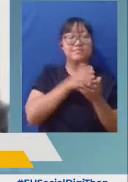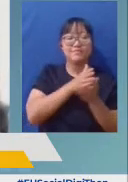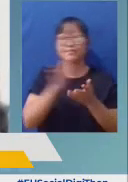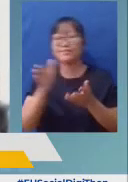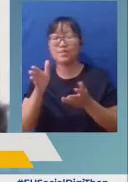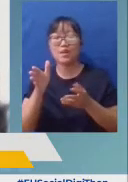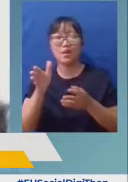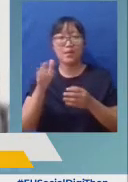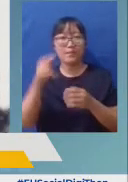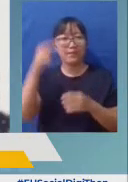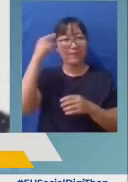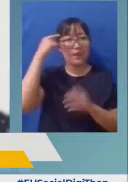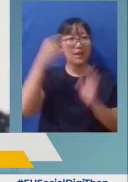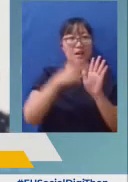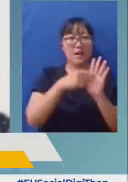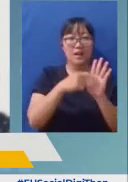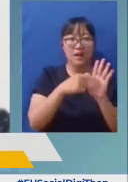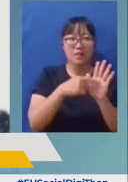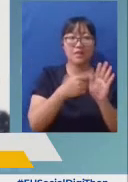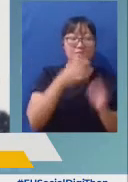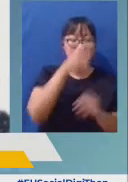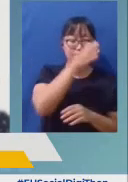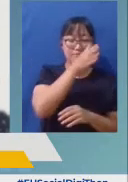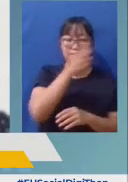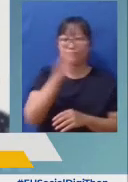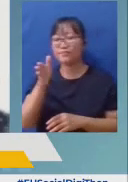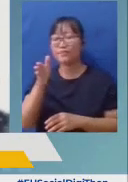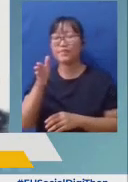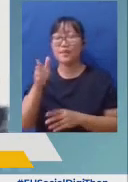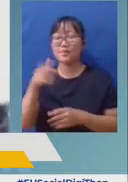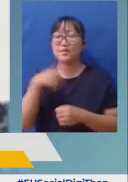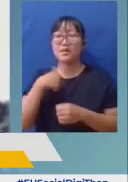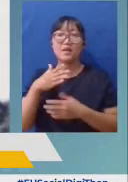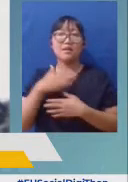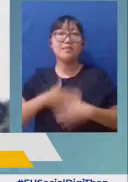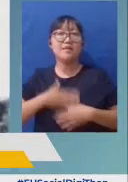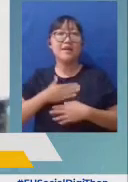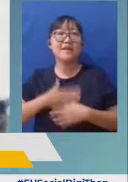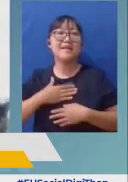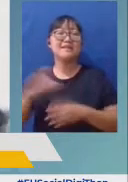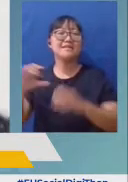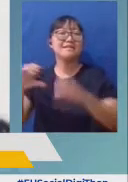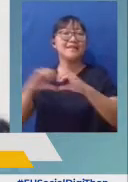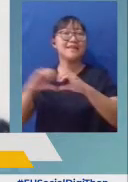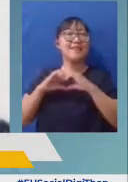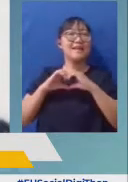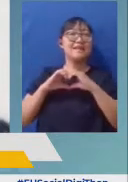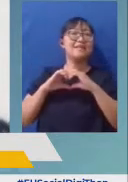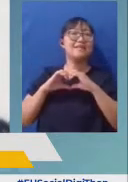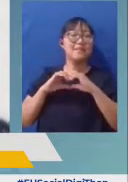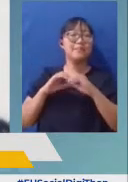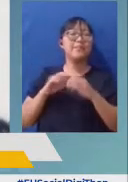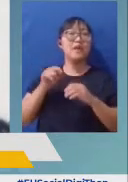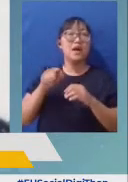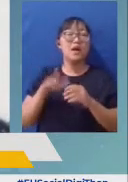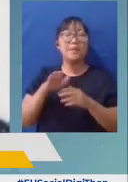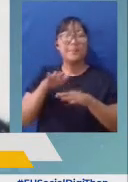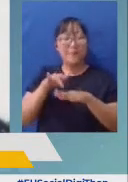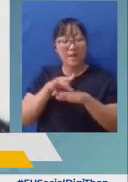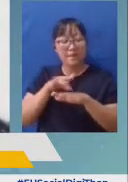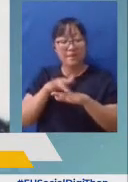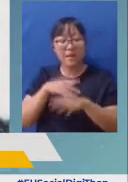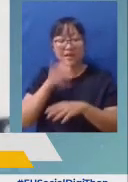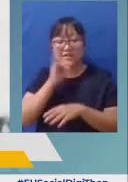untuk sesuatu yang lebih real bahwa aku dicintai ya. Nah, ini pelan-pelan insya Allah akan keluar sih, akan